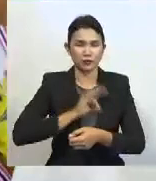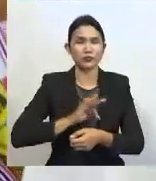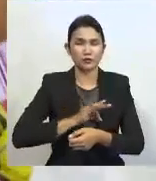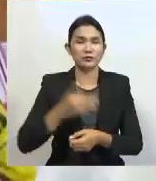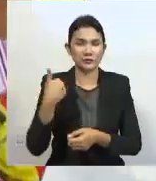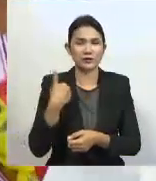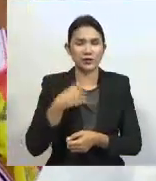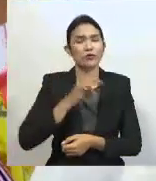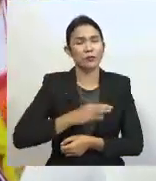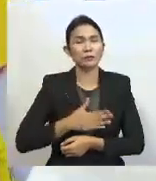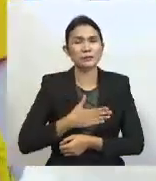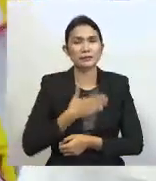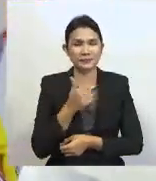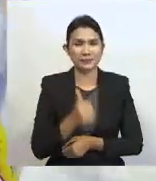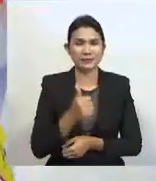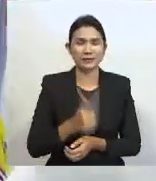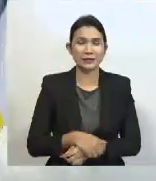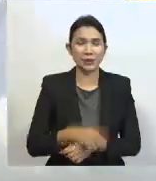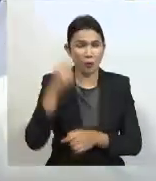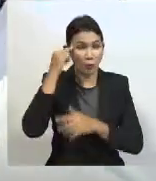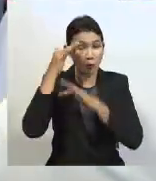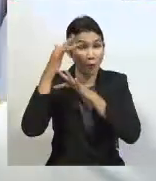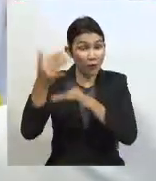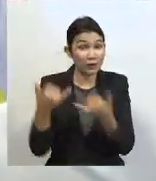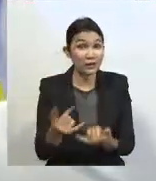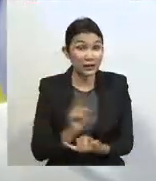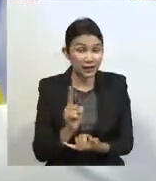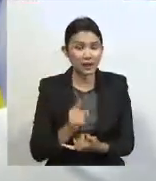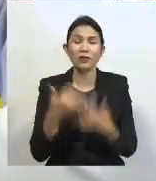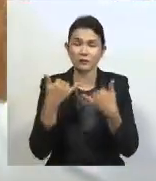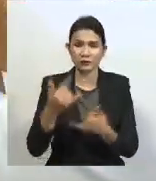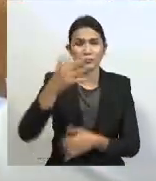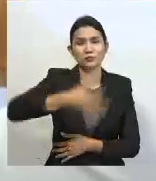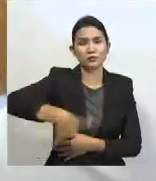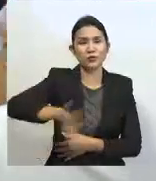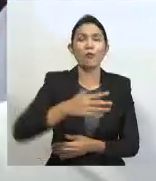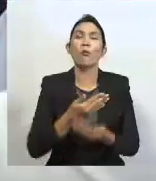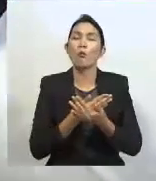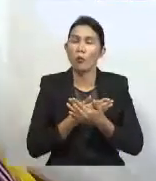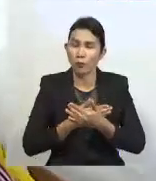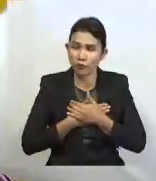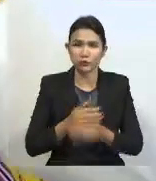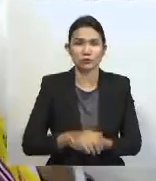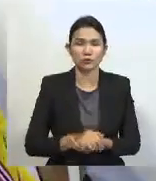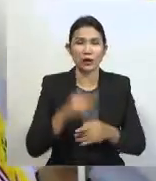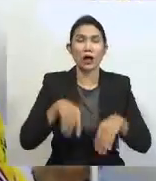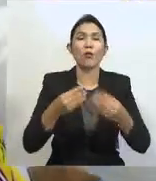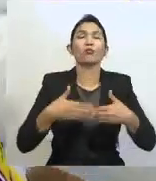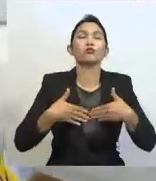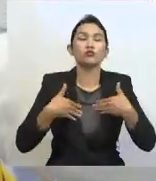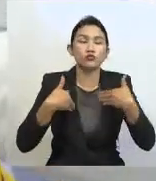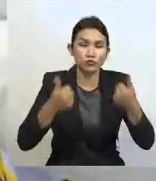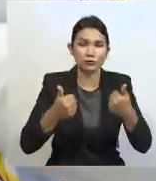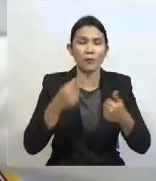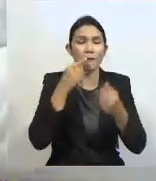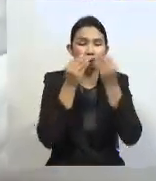าแล้วก็ประทับใจมากค่ะคาดหวังในวันนี้แหละค่ะคาดหวังว่าทุกคนจะได้รับความสุขและได้รับพระพรอย่างเต็มเปี่ยม